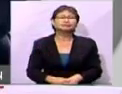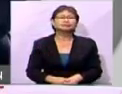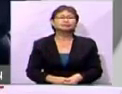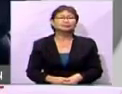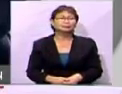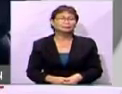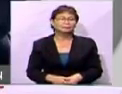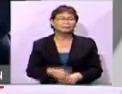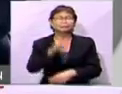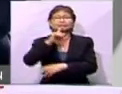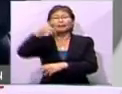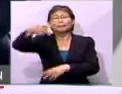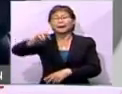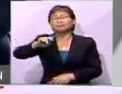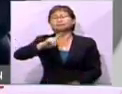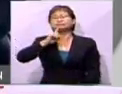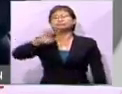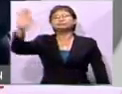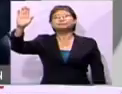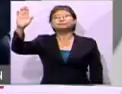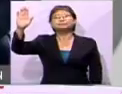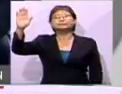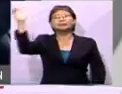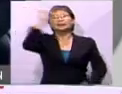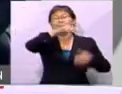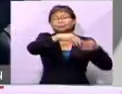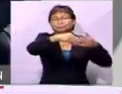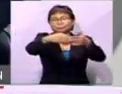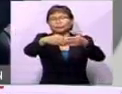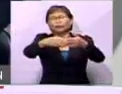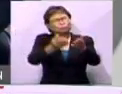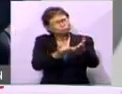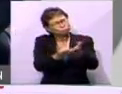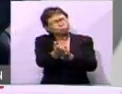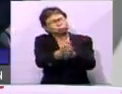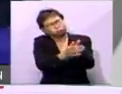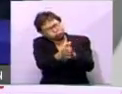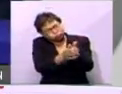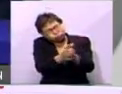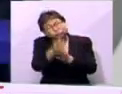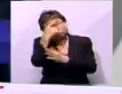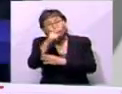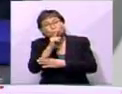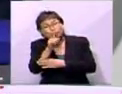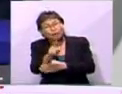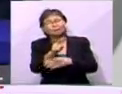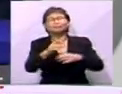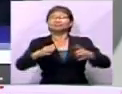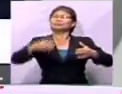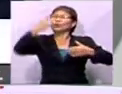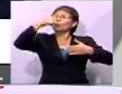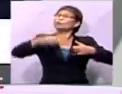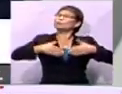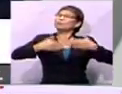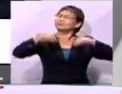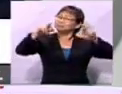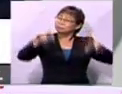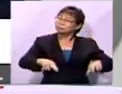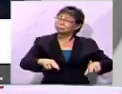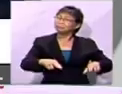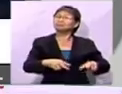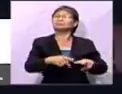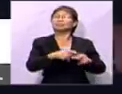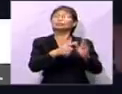Dan ini jaminan Perdana Menteri. Kerajaan pimpinannya akan terus bekerja keras untuk memastikan kesejahteraan rakyat. Ini